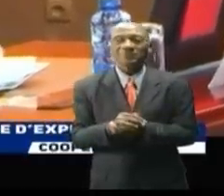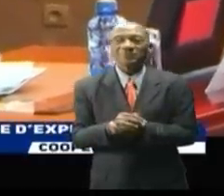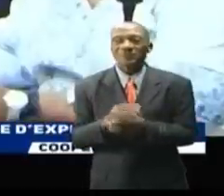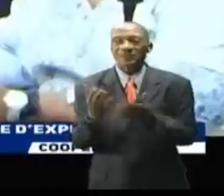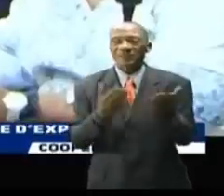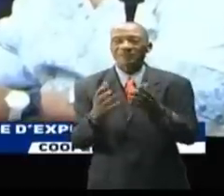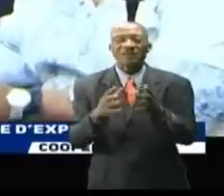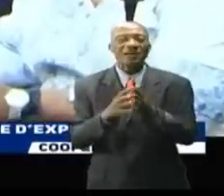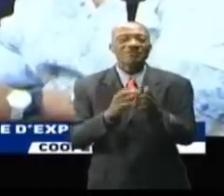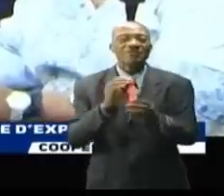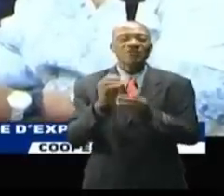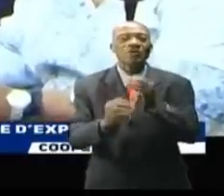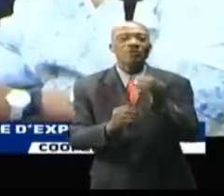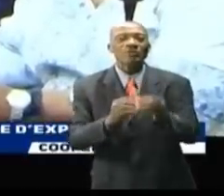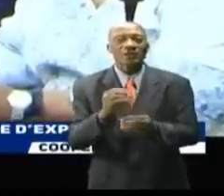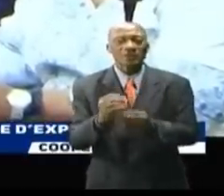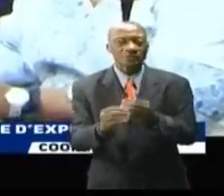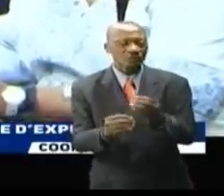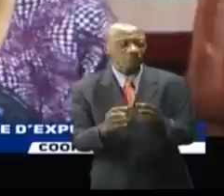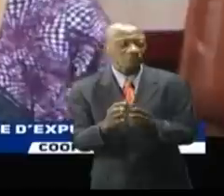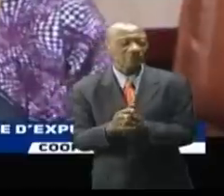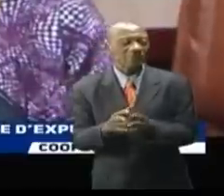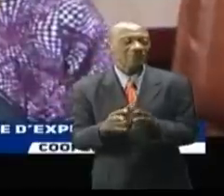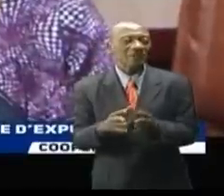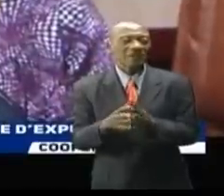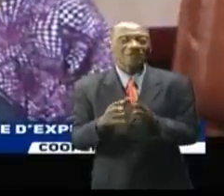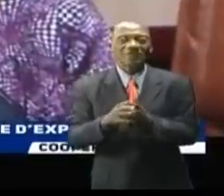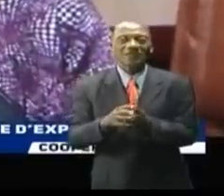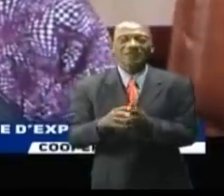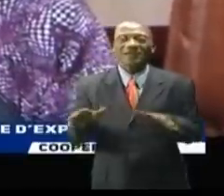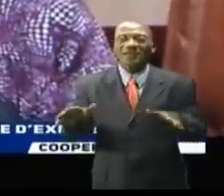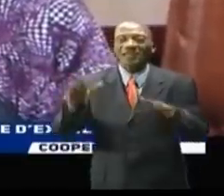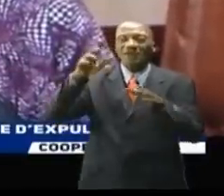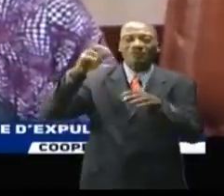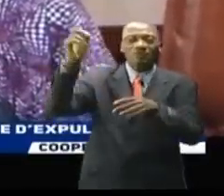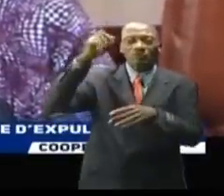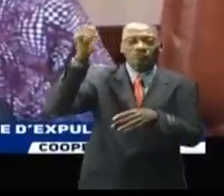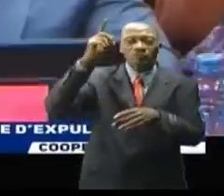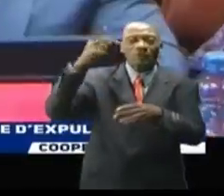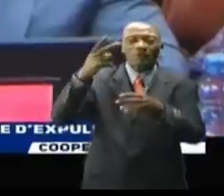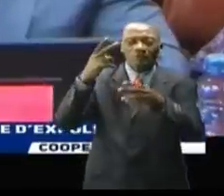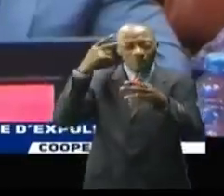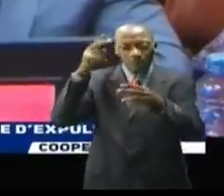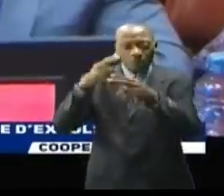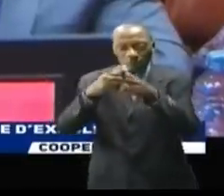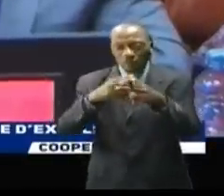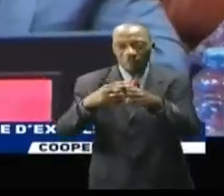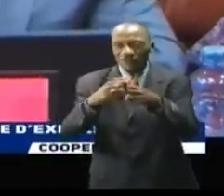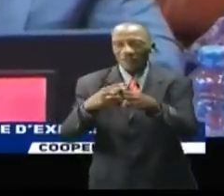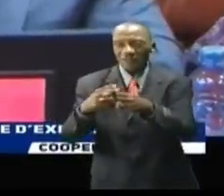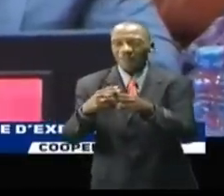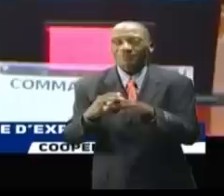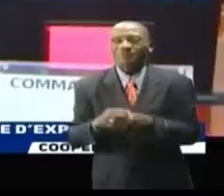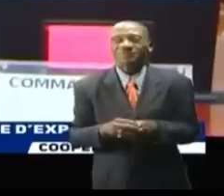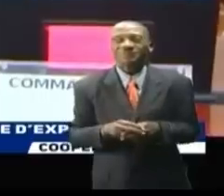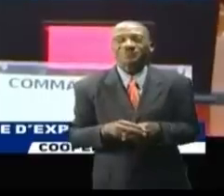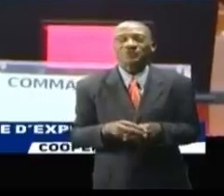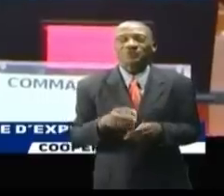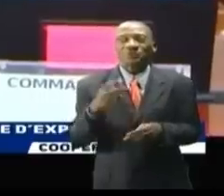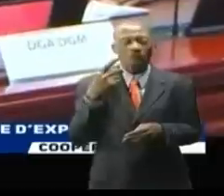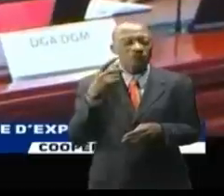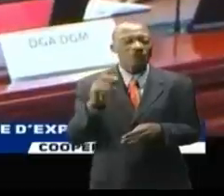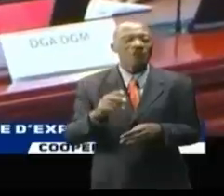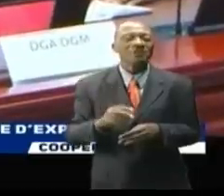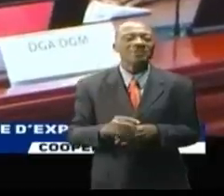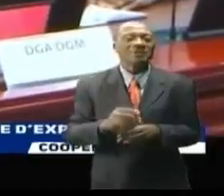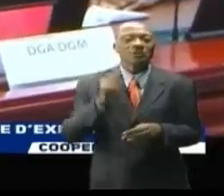opérations, équipé des drones de surveillance. Il a été observé ces derniers jours une arrivée massive des éléments de l'armée rwandaise